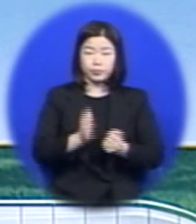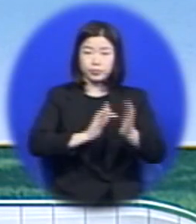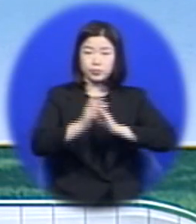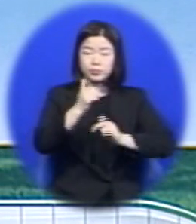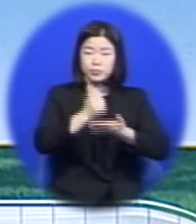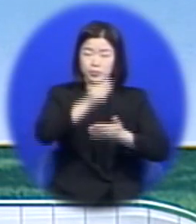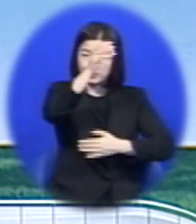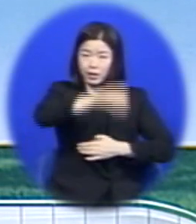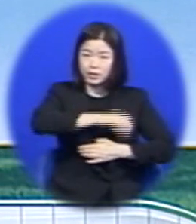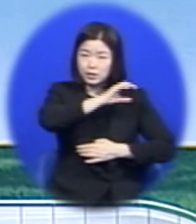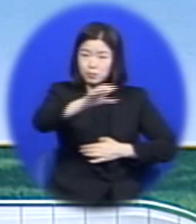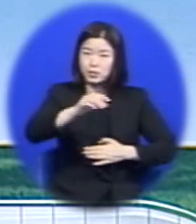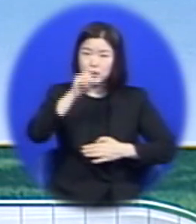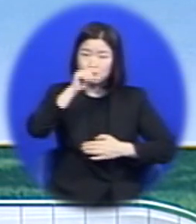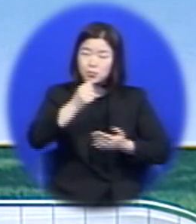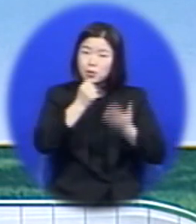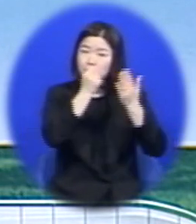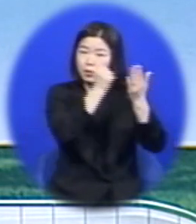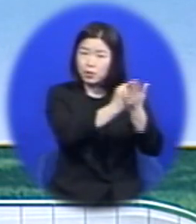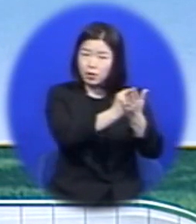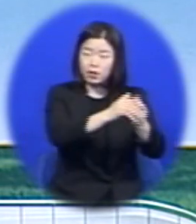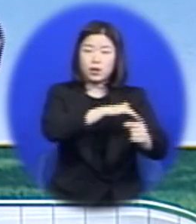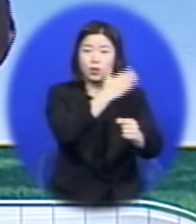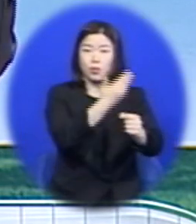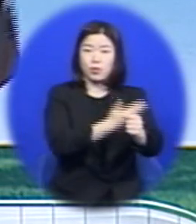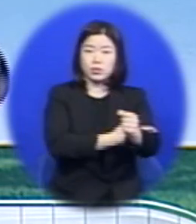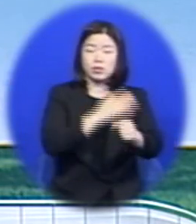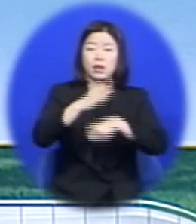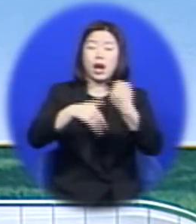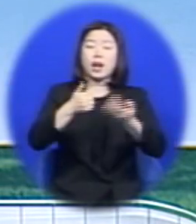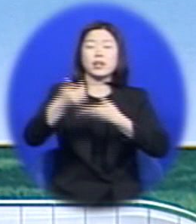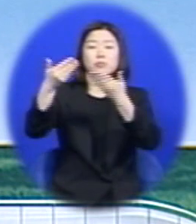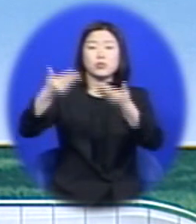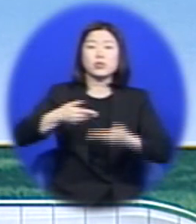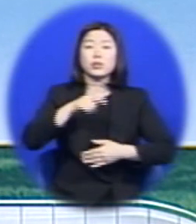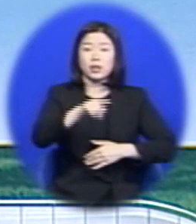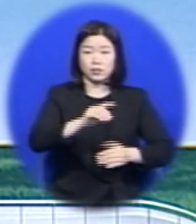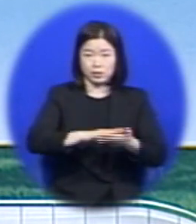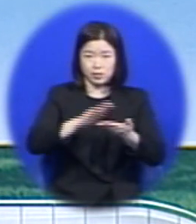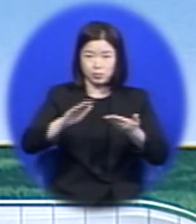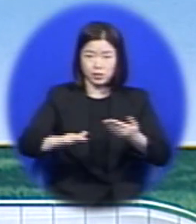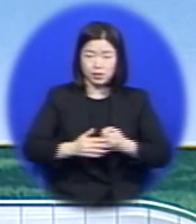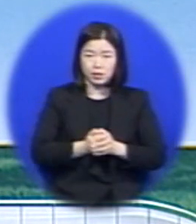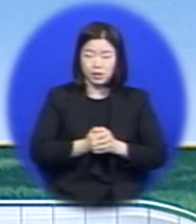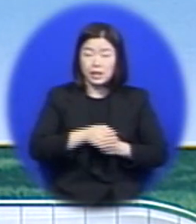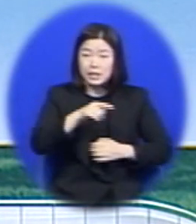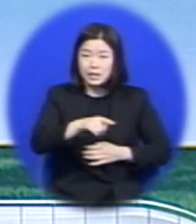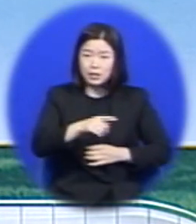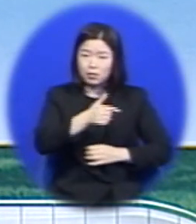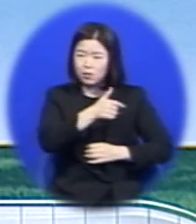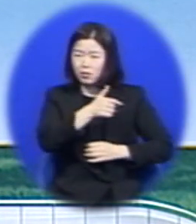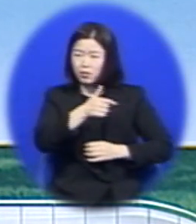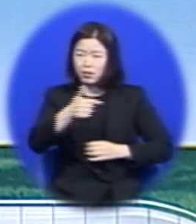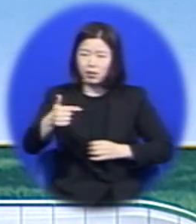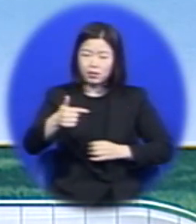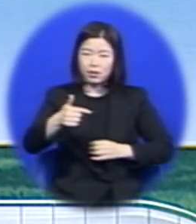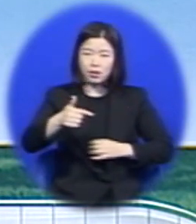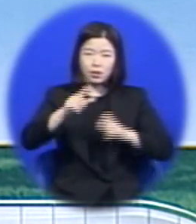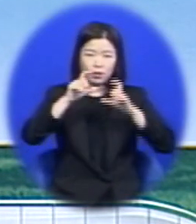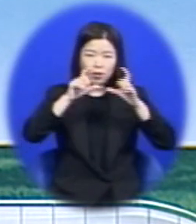예수님을 십자가에 못 박아 죽일 권세를 하나님이 주셨다. 이건 대단한